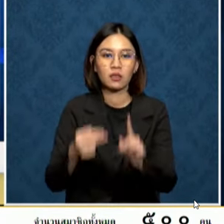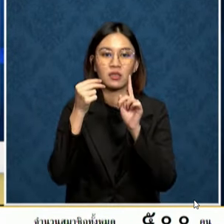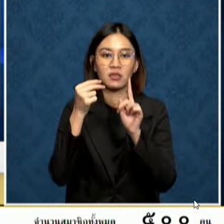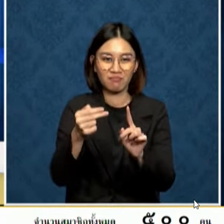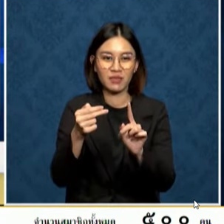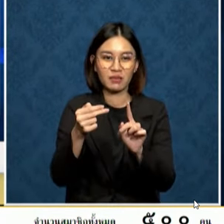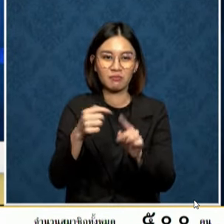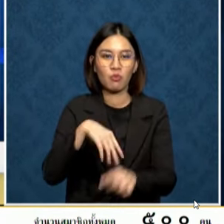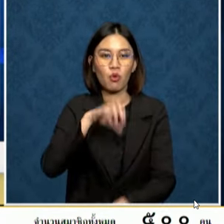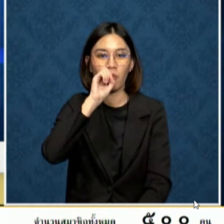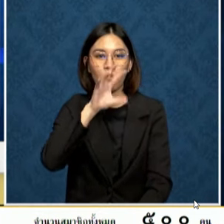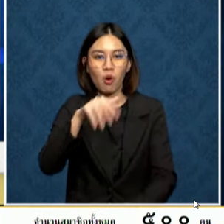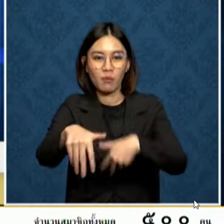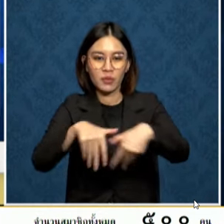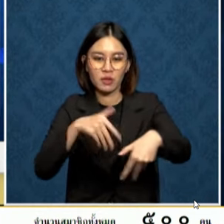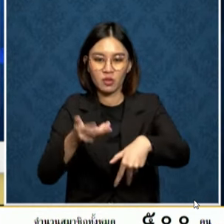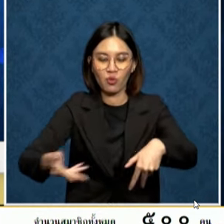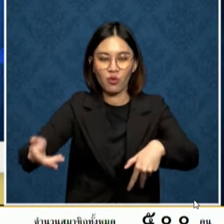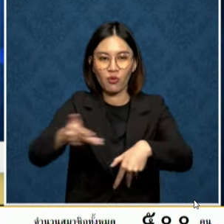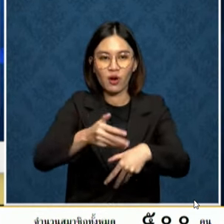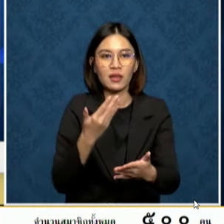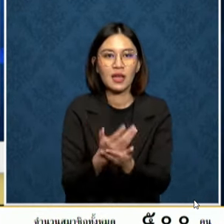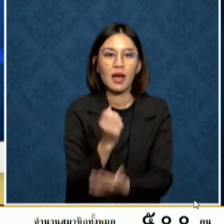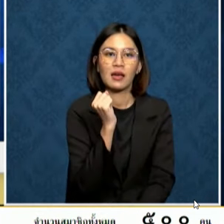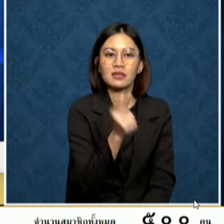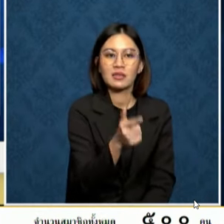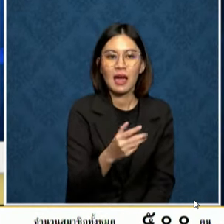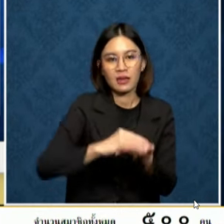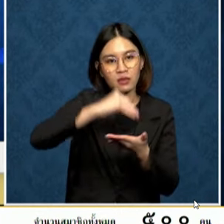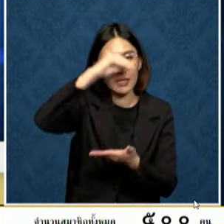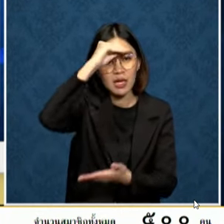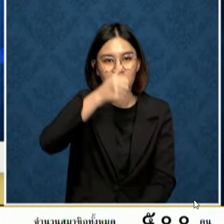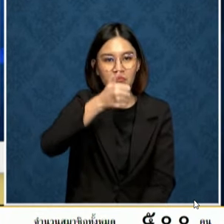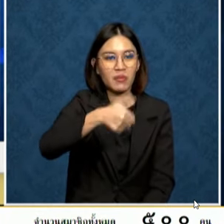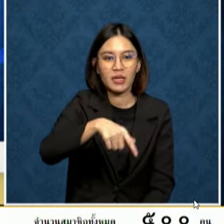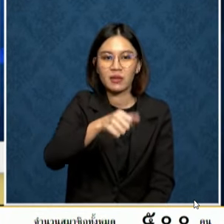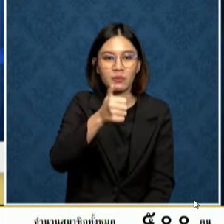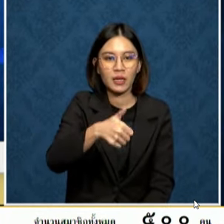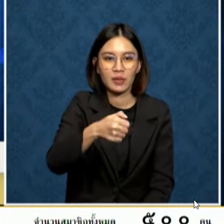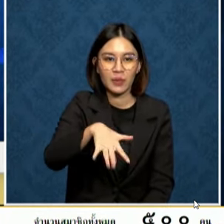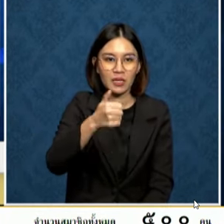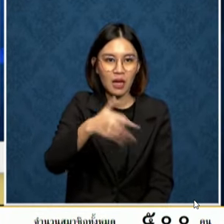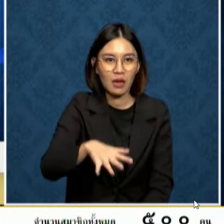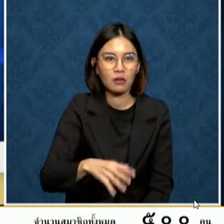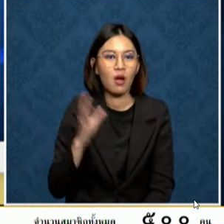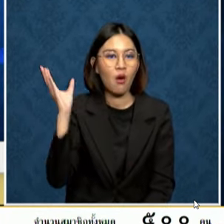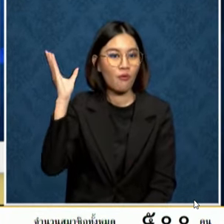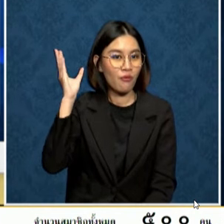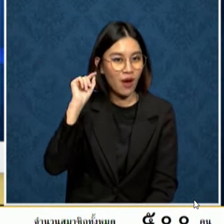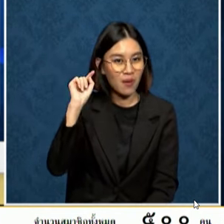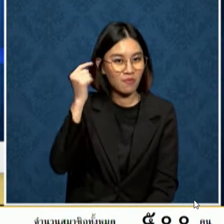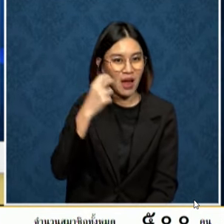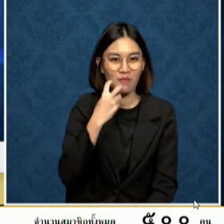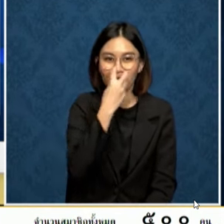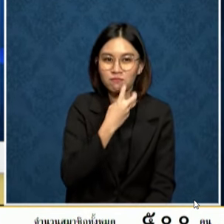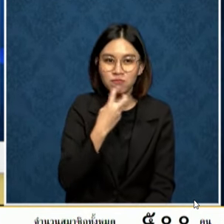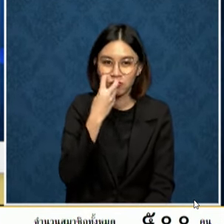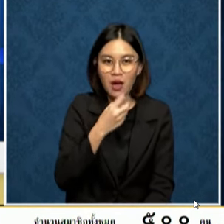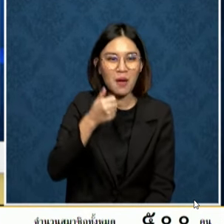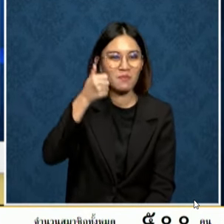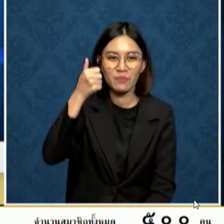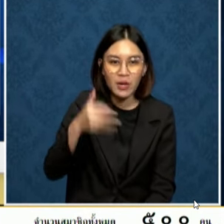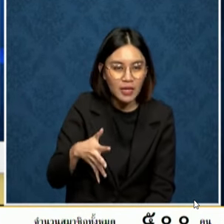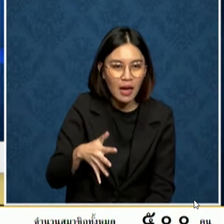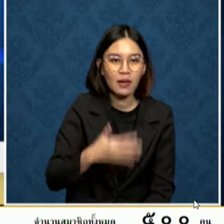ตอนนี้ผมบอกพี่น้ประชาชว์เลยนะ วาใช้มาจ่ายค่าเทิมไม่ได้นะครั ฟันช้าๆ ชัๆ อ่านปากประอาไม่ได้นะ